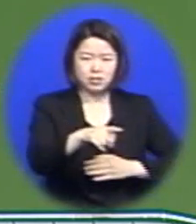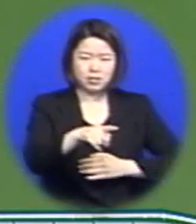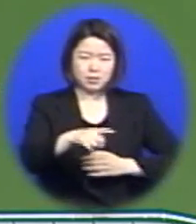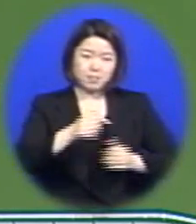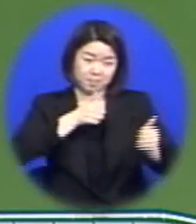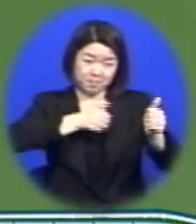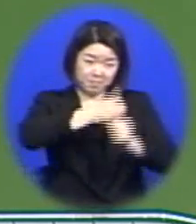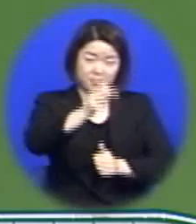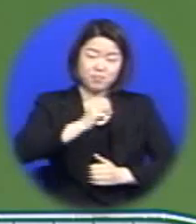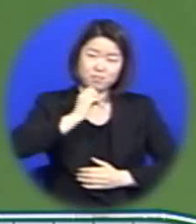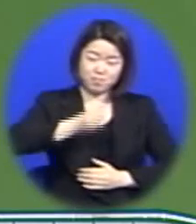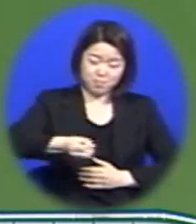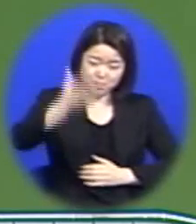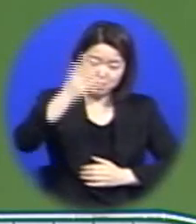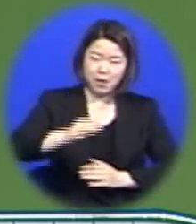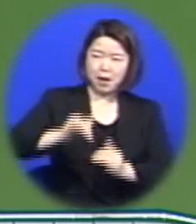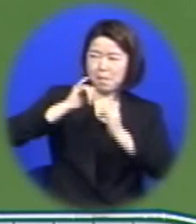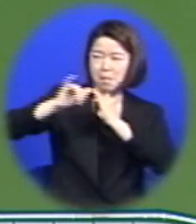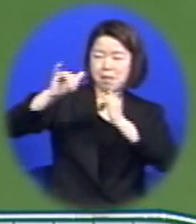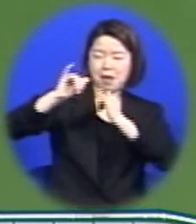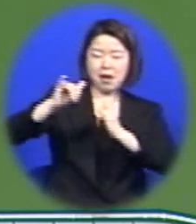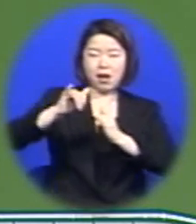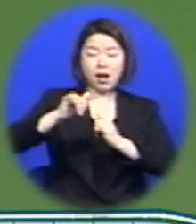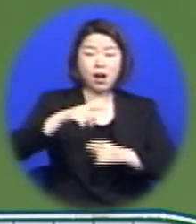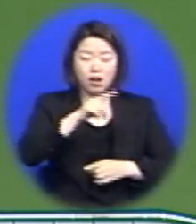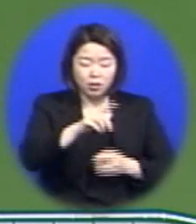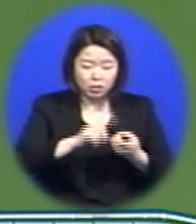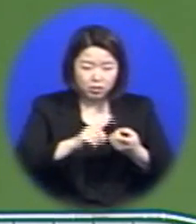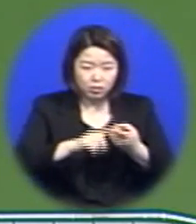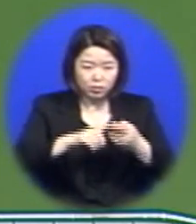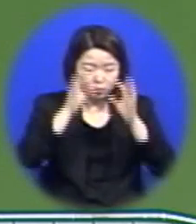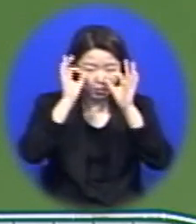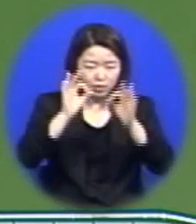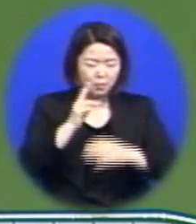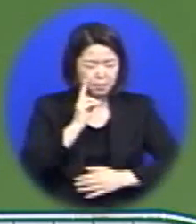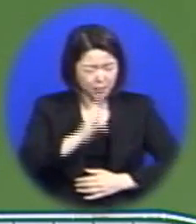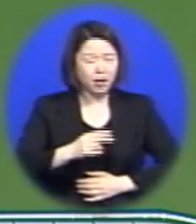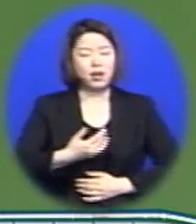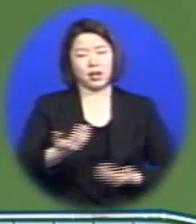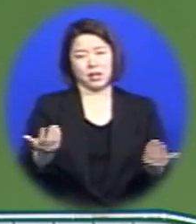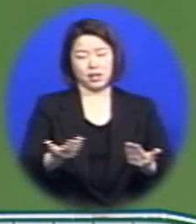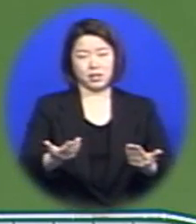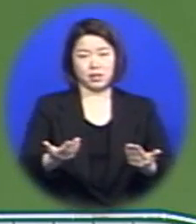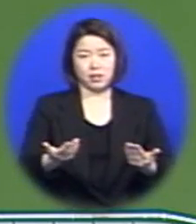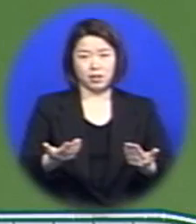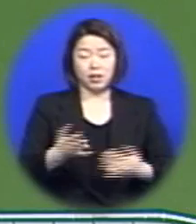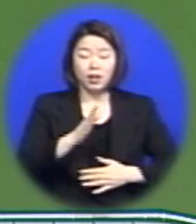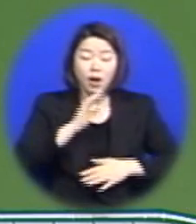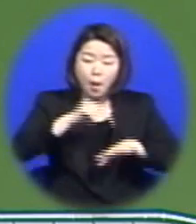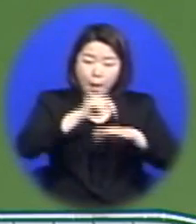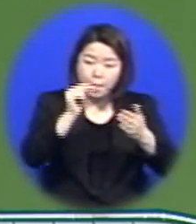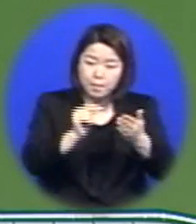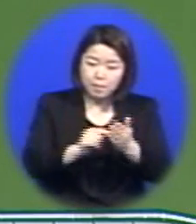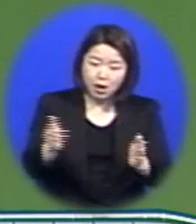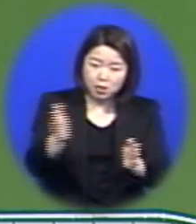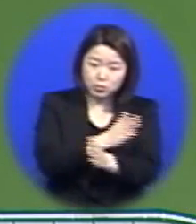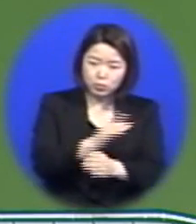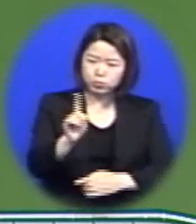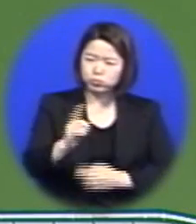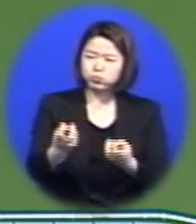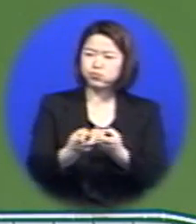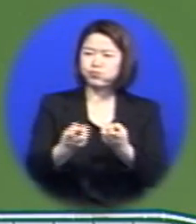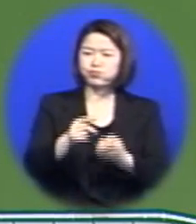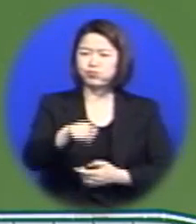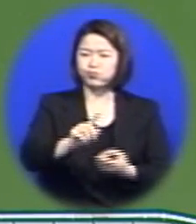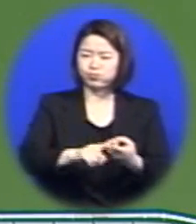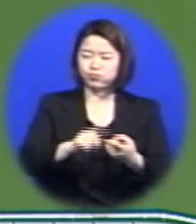부르는 을 본다는 것은 정말 끔찍한 일일 것입니다 정말 마음으로부터 하나님 어떻게 이대로 내버려